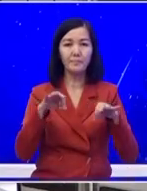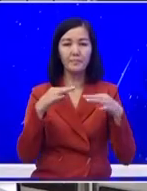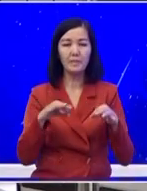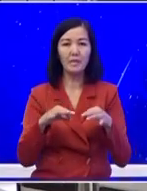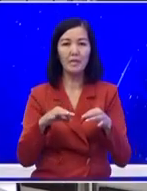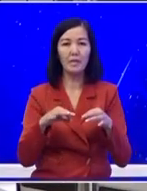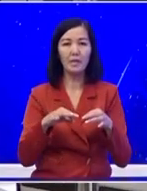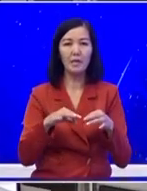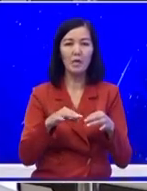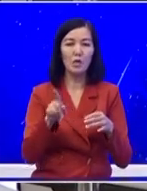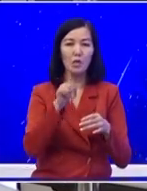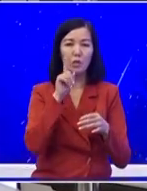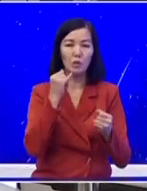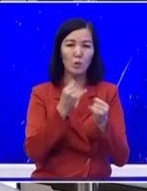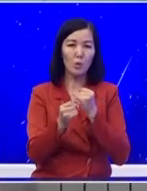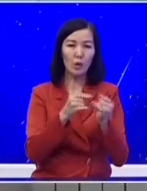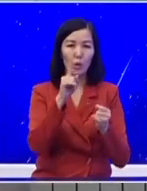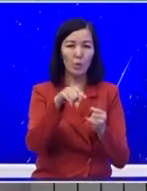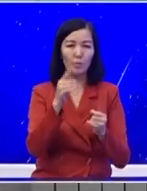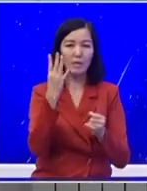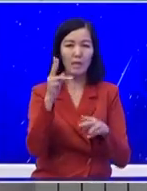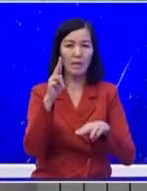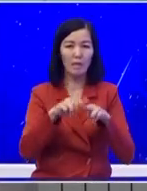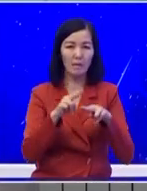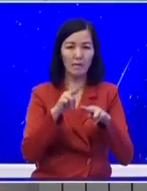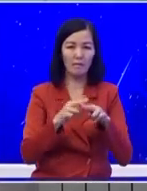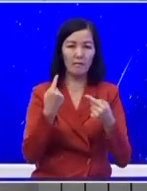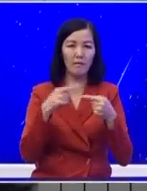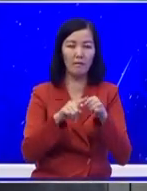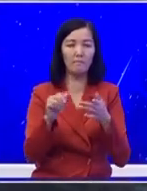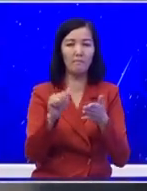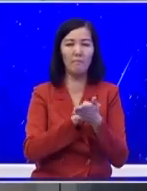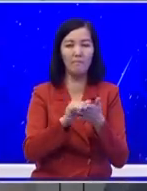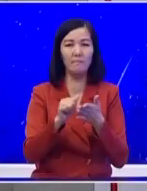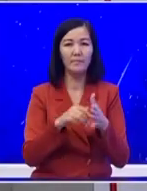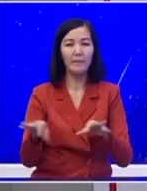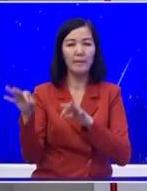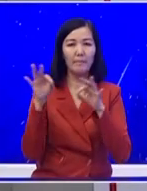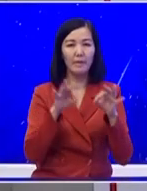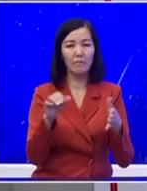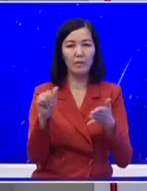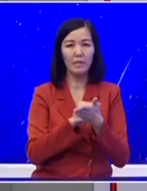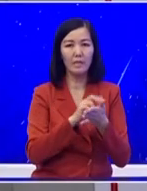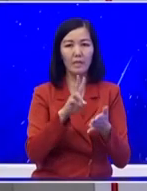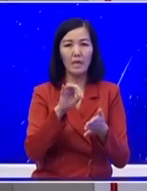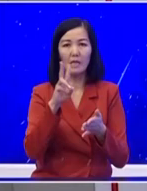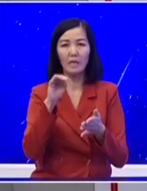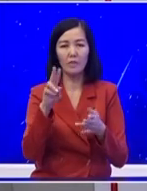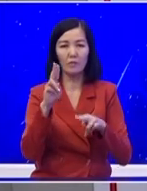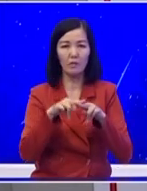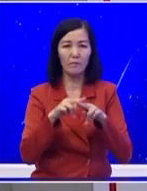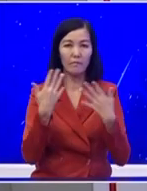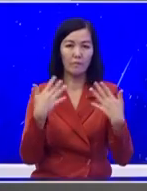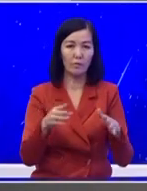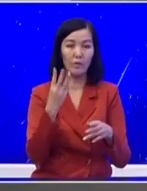получить желтые государственные номера, требуется три документа. Это техпаспорт транспортного средства, перевод данного документа через нотариус и удостоверение